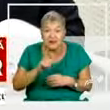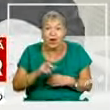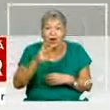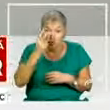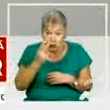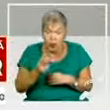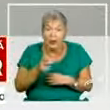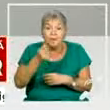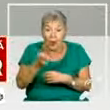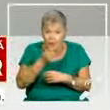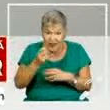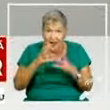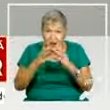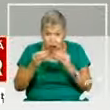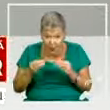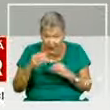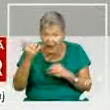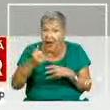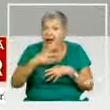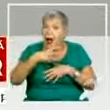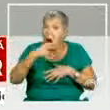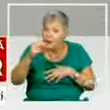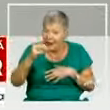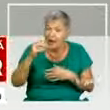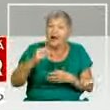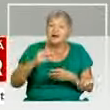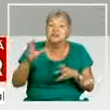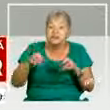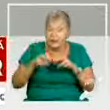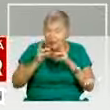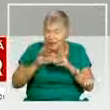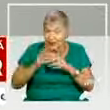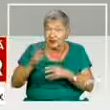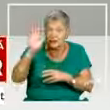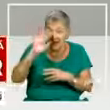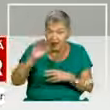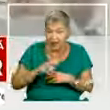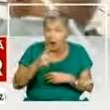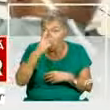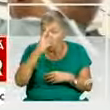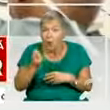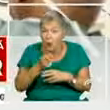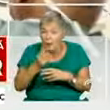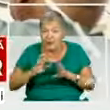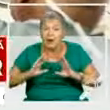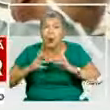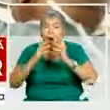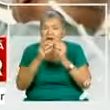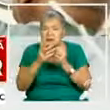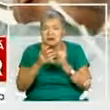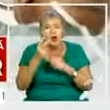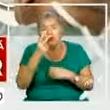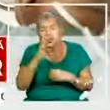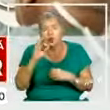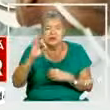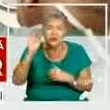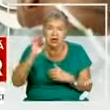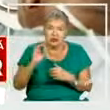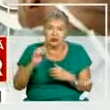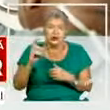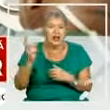doi pompieri care au plecat în străinătate. Unul dintre ei, cel cu arsuri de aproximativ 20%